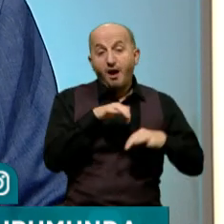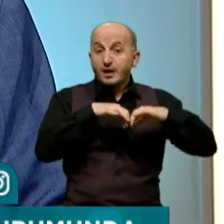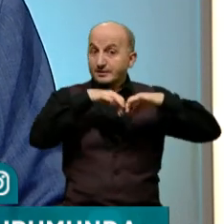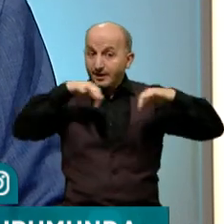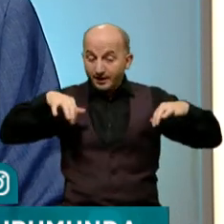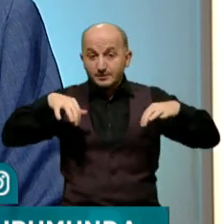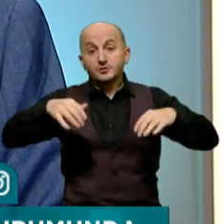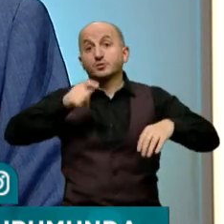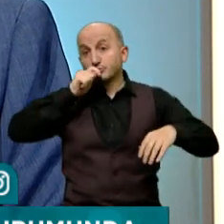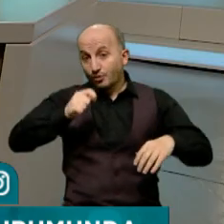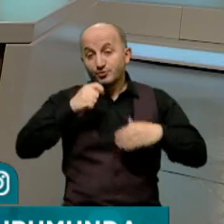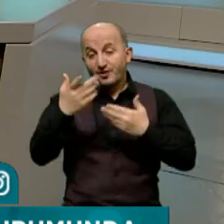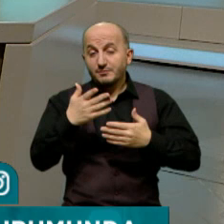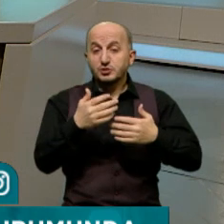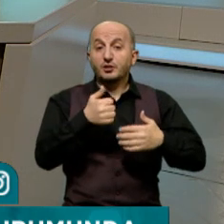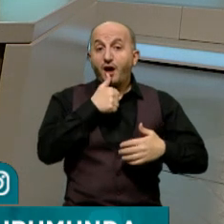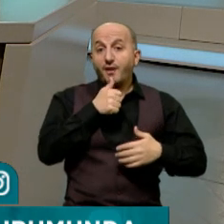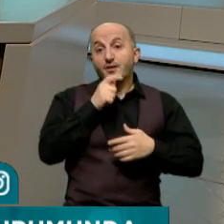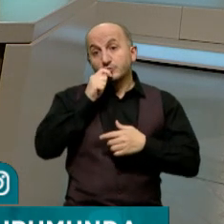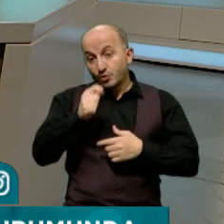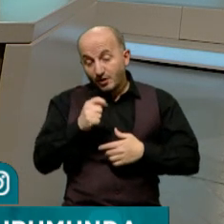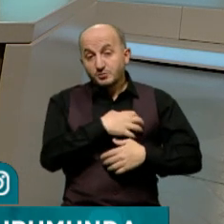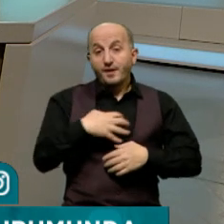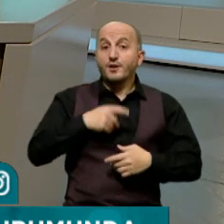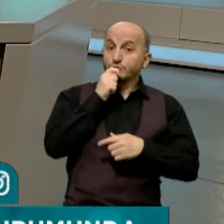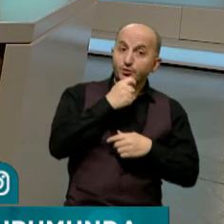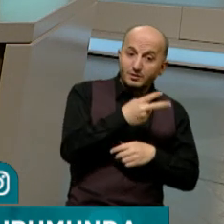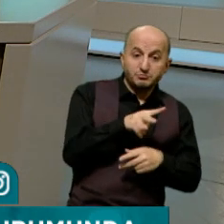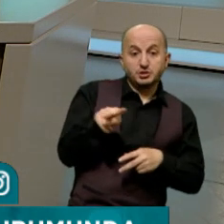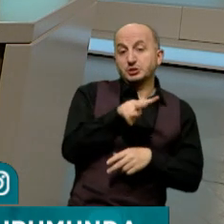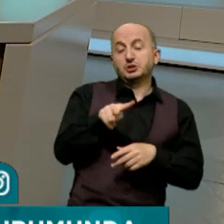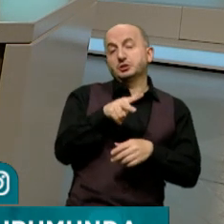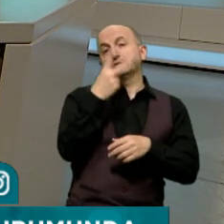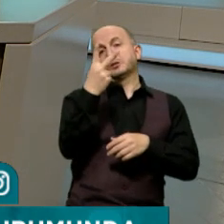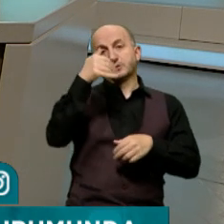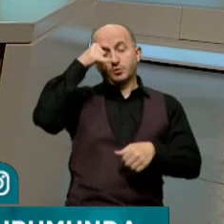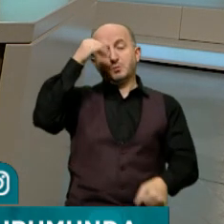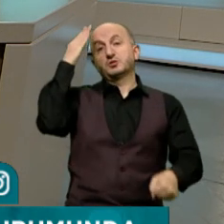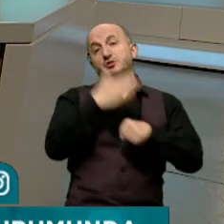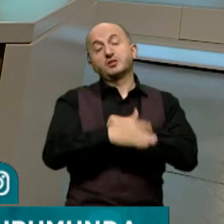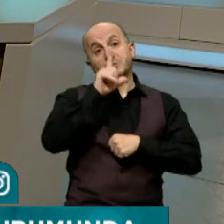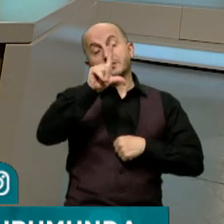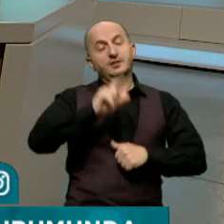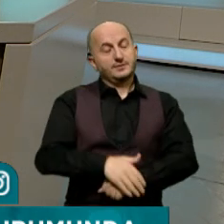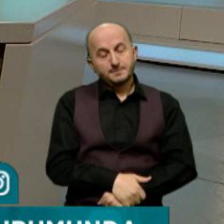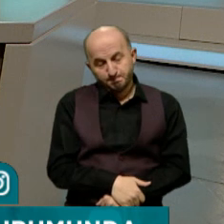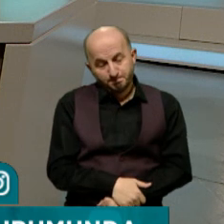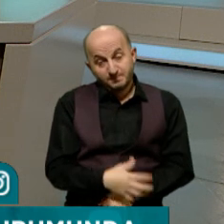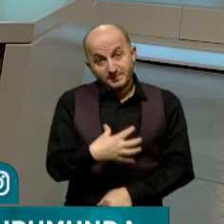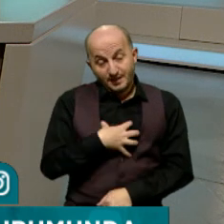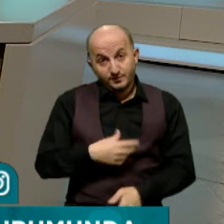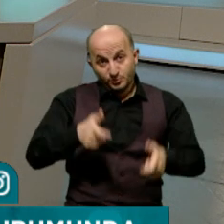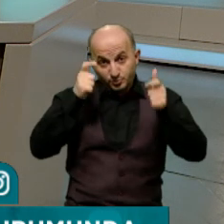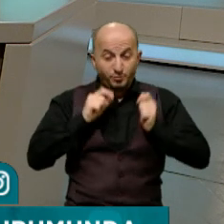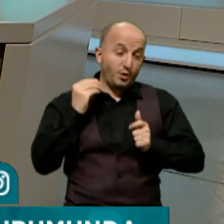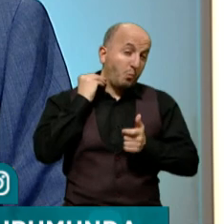ayrı söz vermişler Cenab-ı Hakk'a. Cenab-ı Hak da şifa vermiş. Her ikisi de kendi zimmetlerine borç